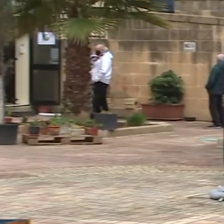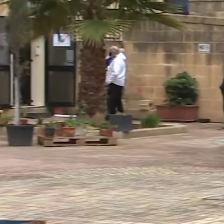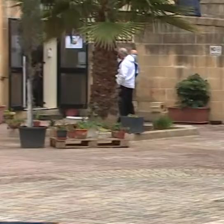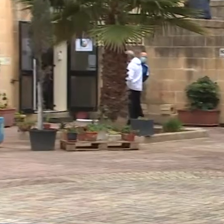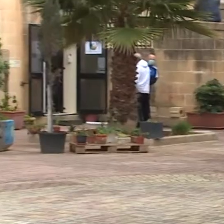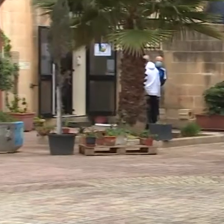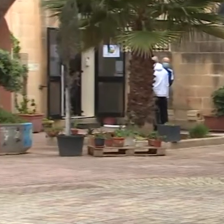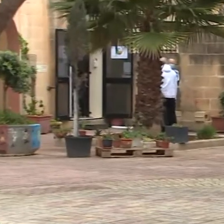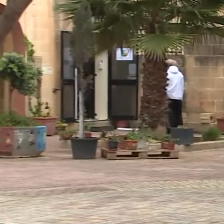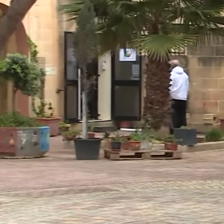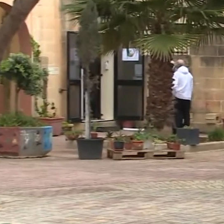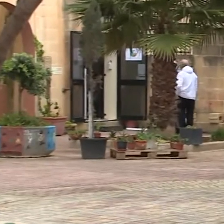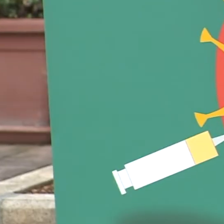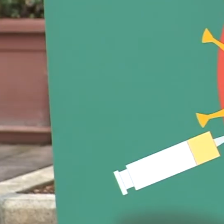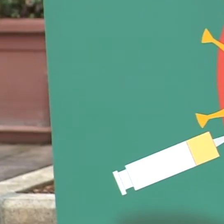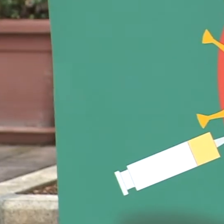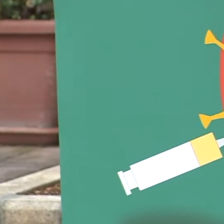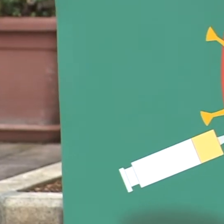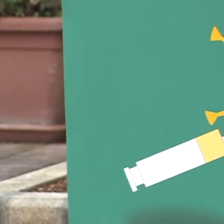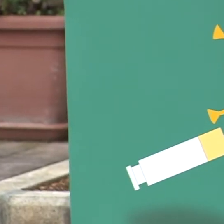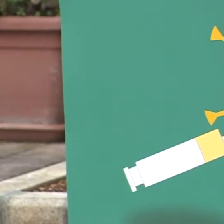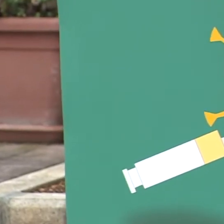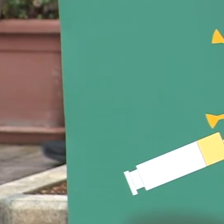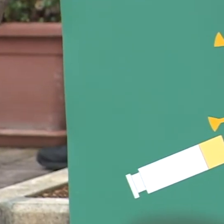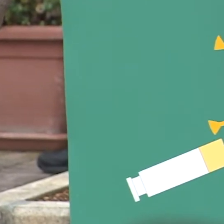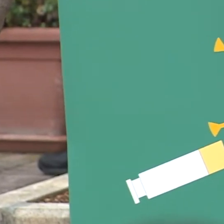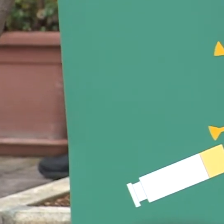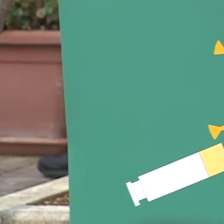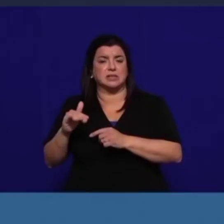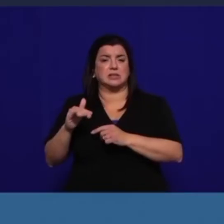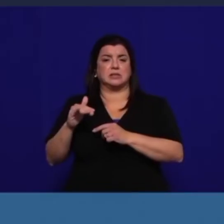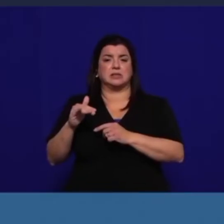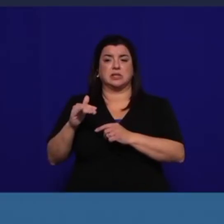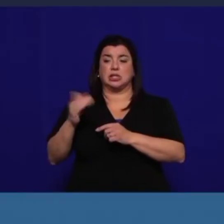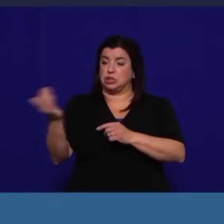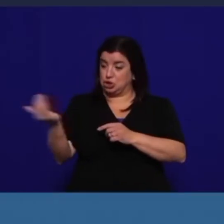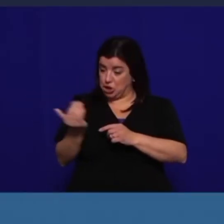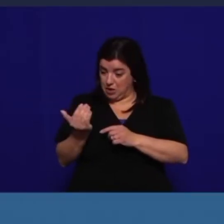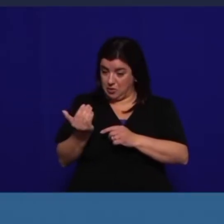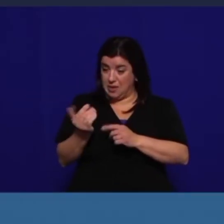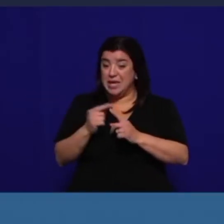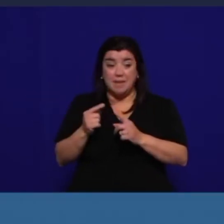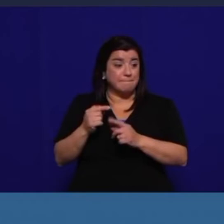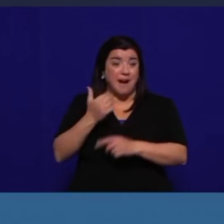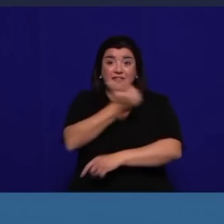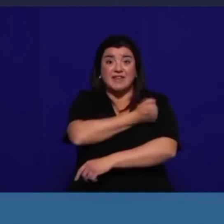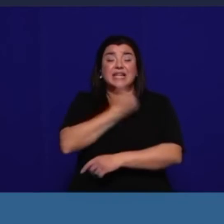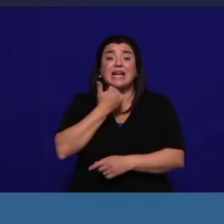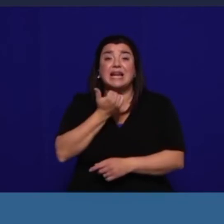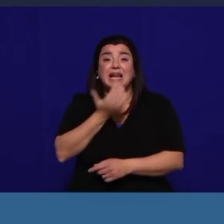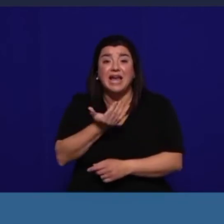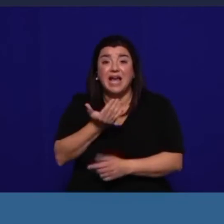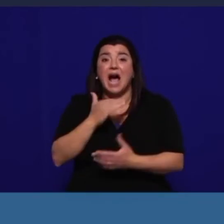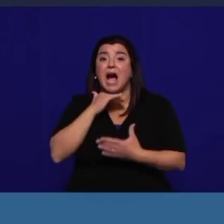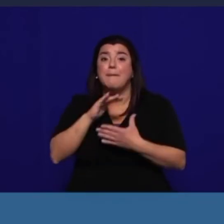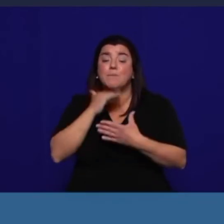dawn il-persuni li ma ħadux it-tieni doża fil-jum li suppost kellhom jieħdu tilqima, is-Superintendent tas-Saħħa Pubblika qalet li